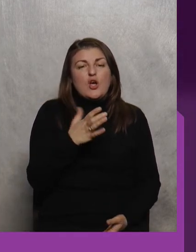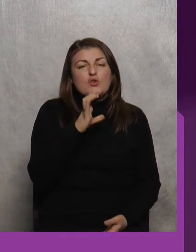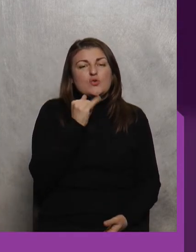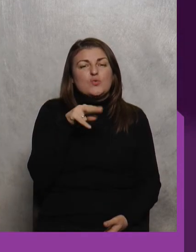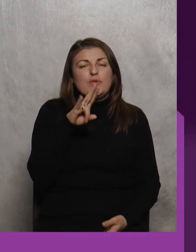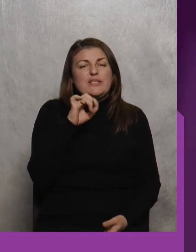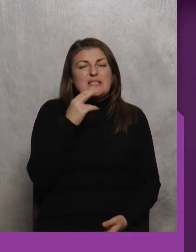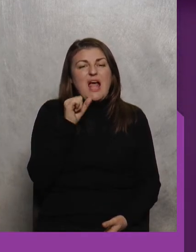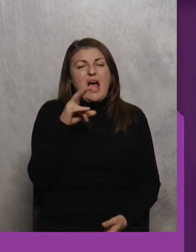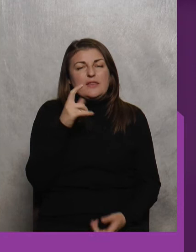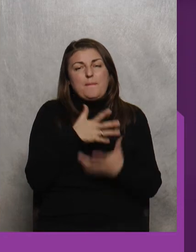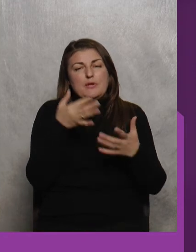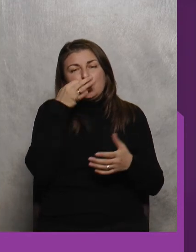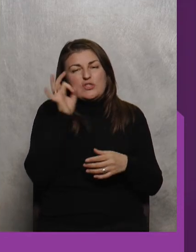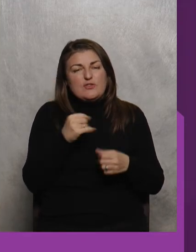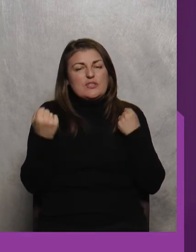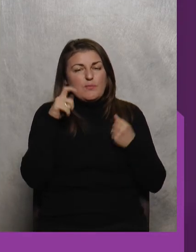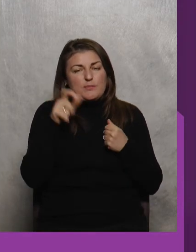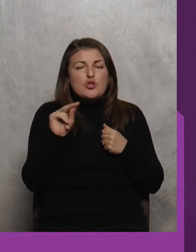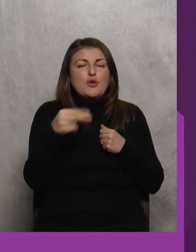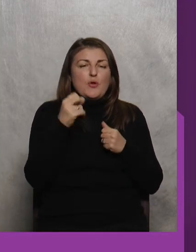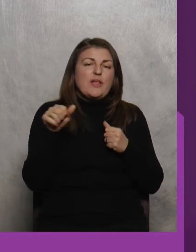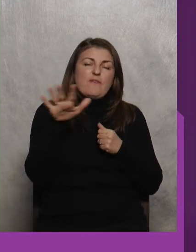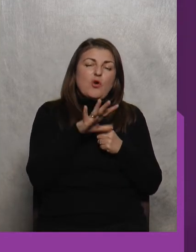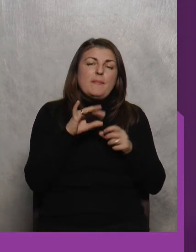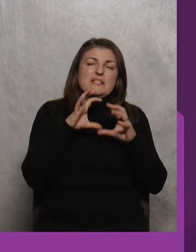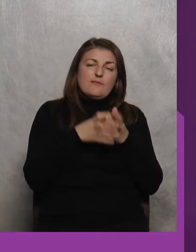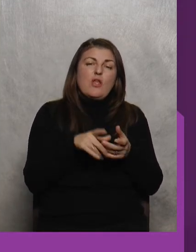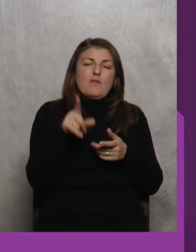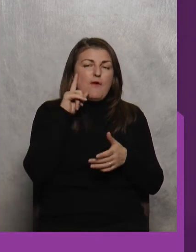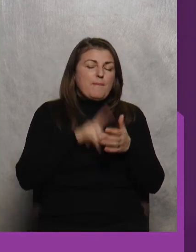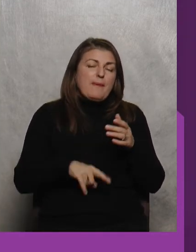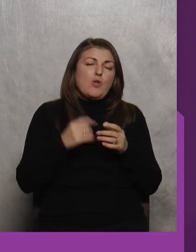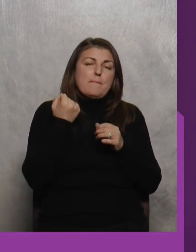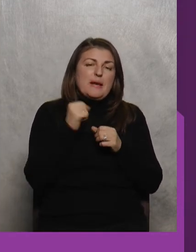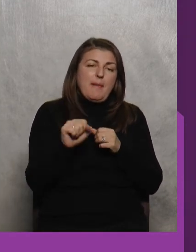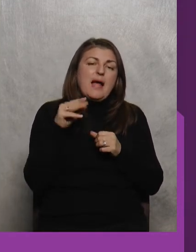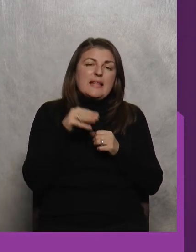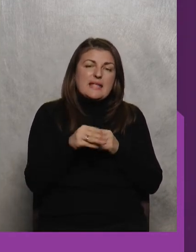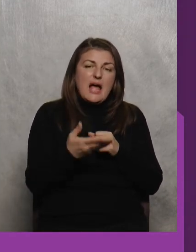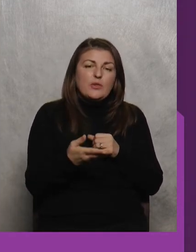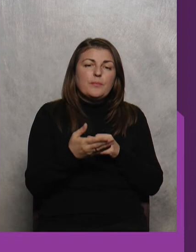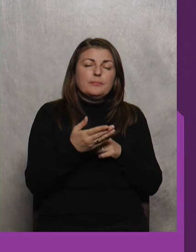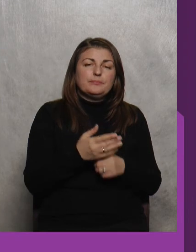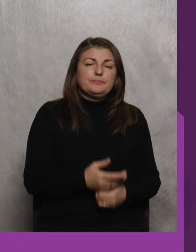Судніцина Анна більш досвідчена спортсменка, чемпіонка Європи і світу. Вона впевнено перемагає Тетяну.